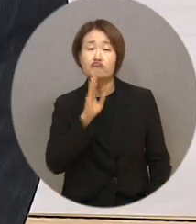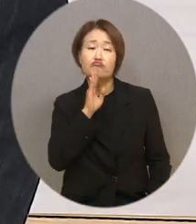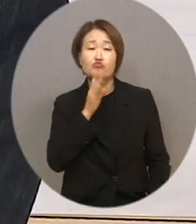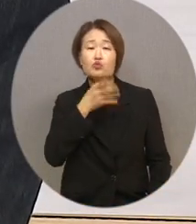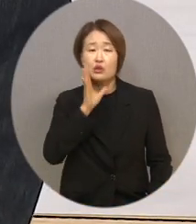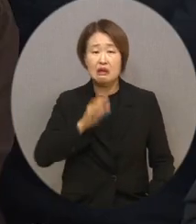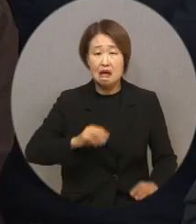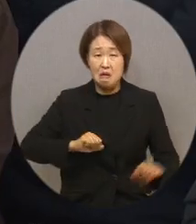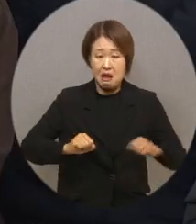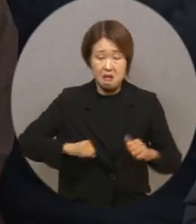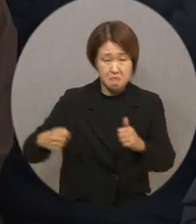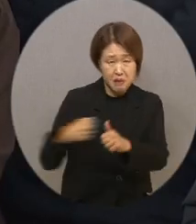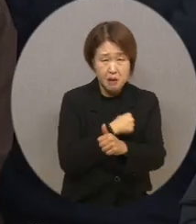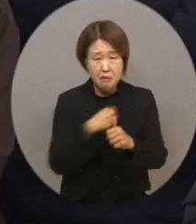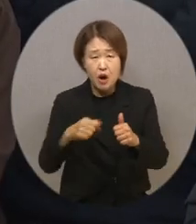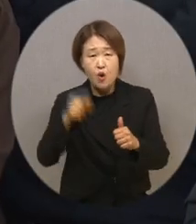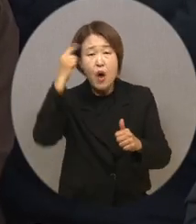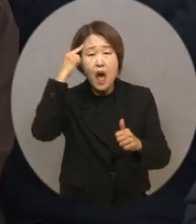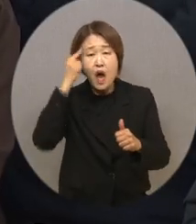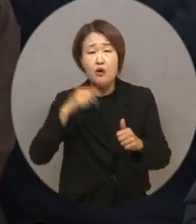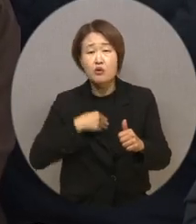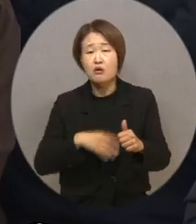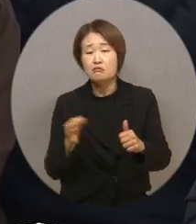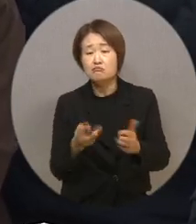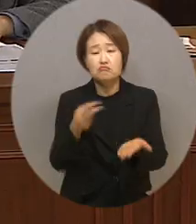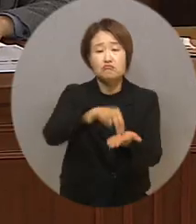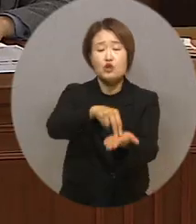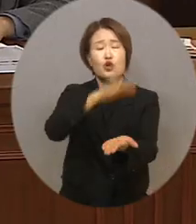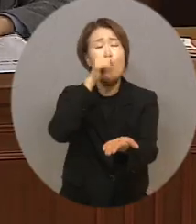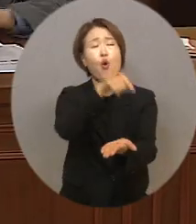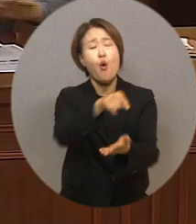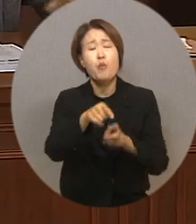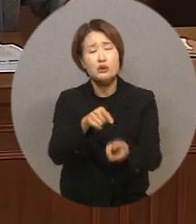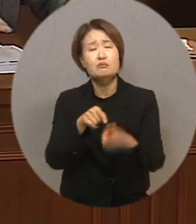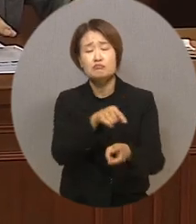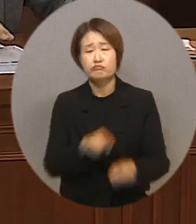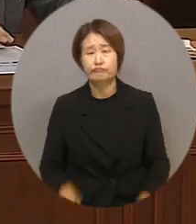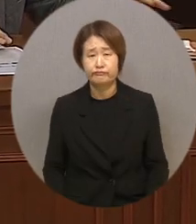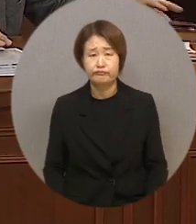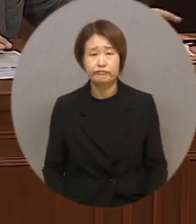활동 확대를 위한 버스 노인 무임 승차가 이미 이루어지고 있습니다.